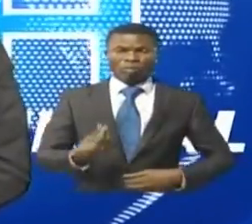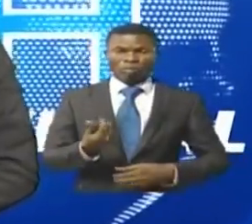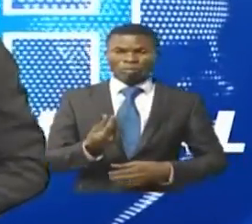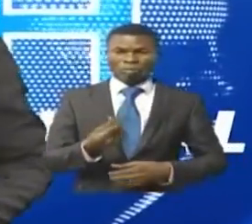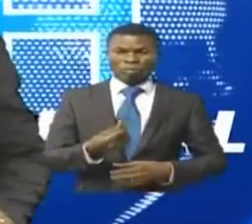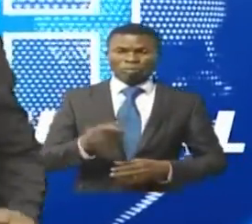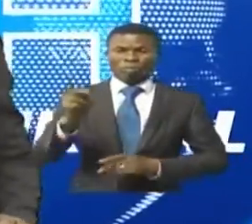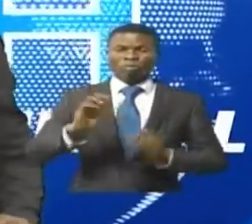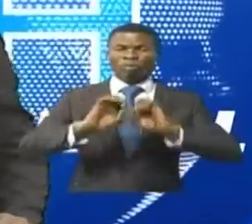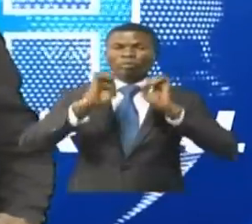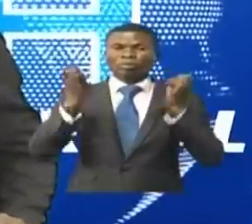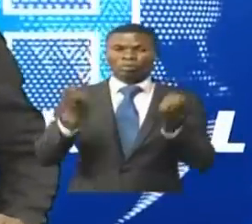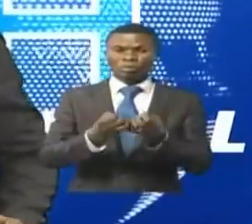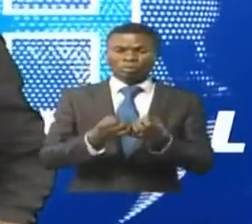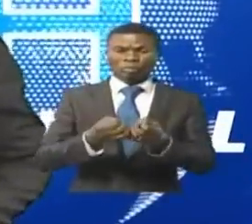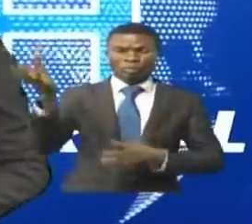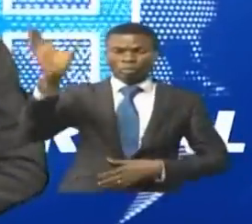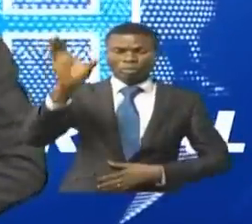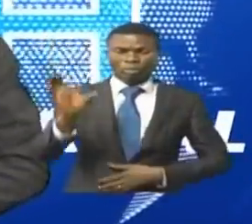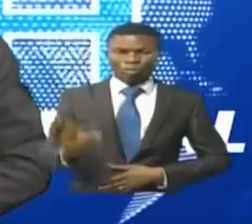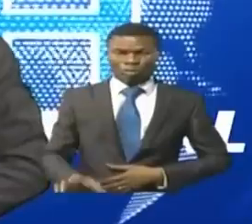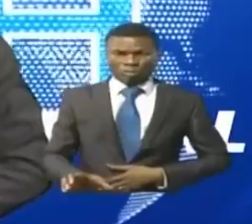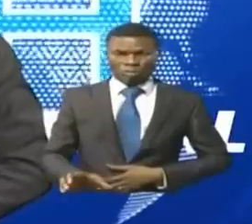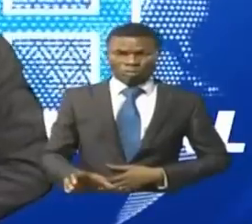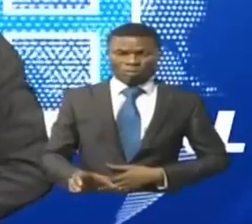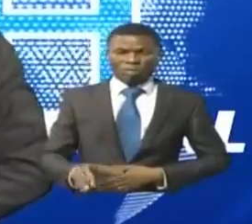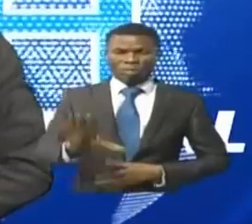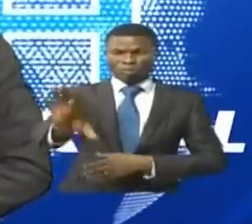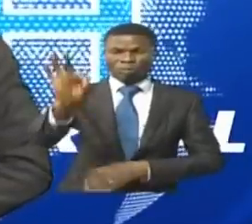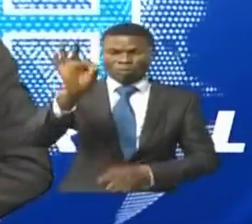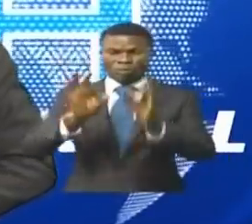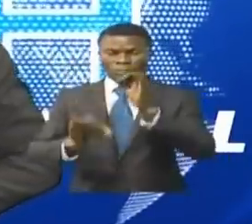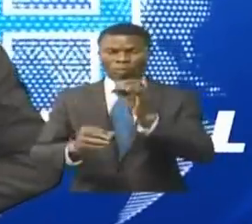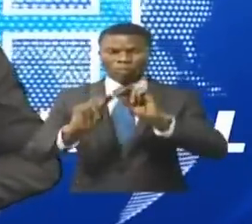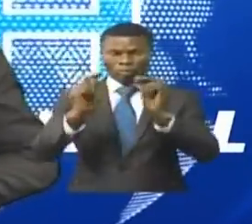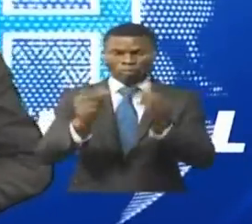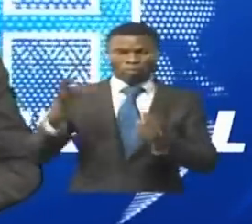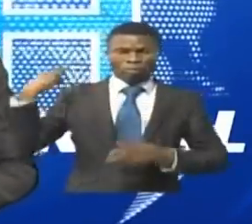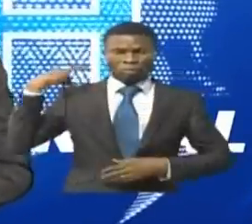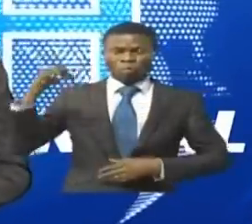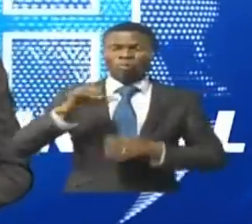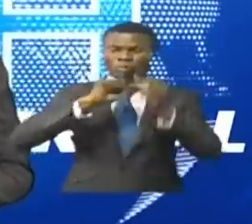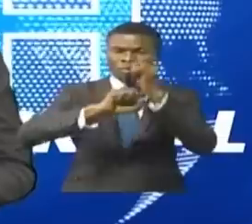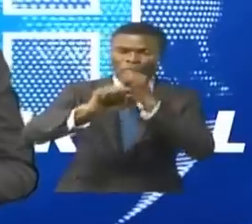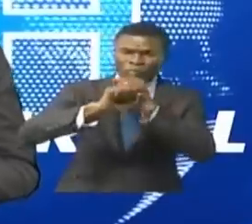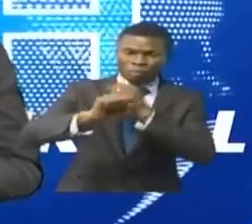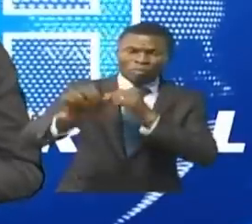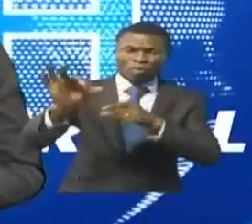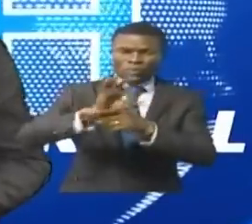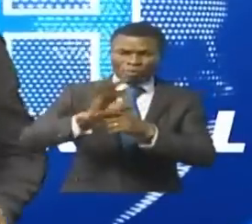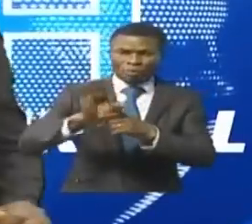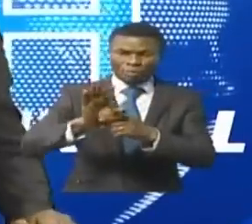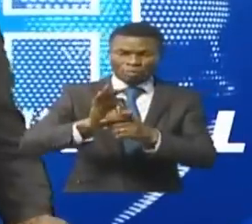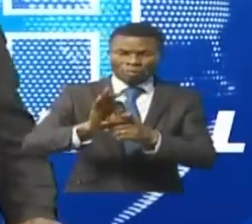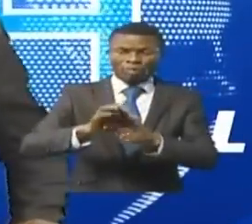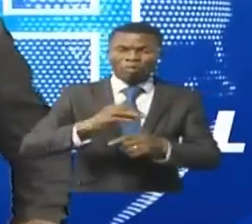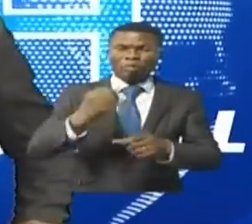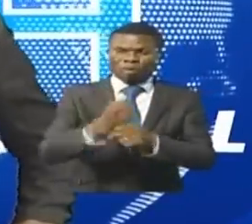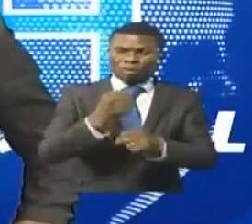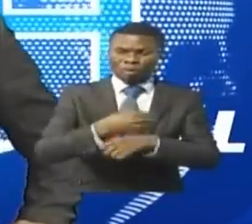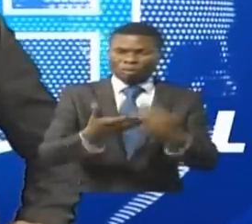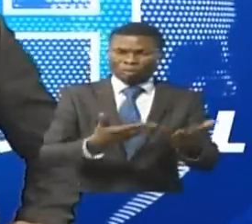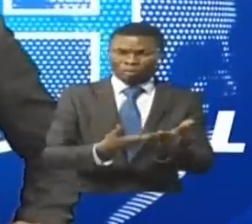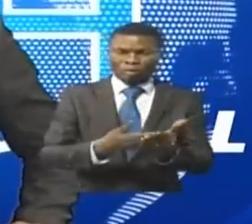de l'entrepreneuriat au Congo central. On a sélectionné quelques-uns, les candidats ont été sensibilisés sur les paris qui les attendent.